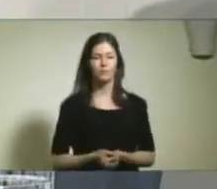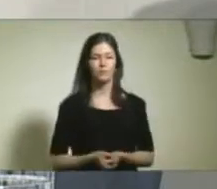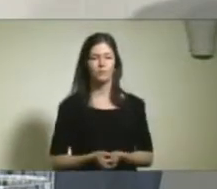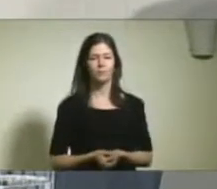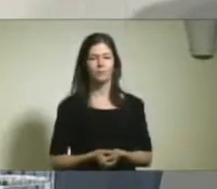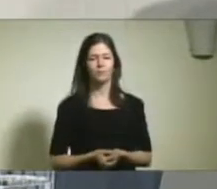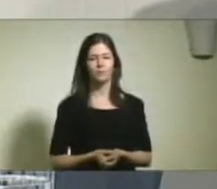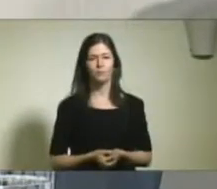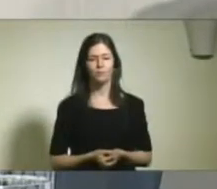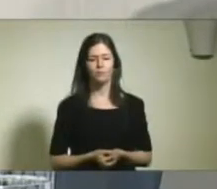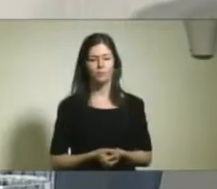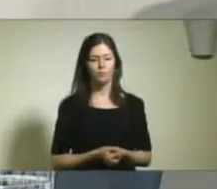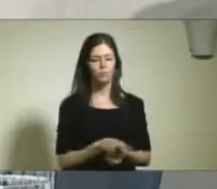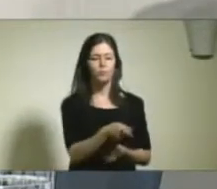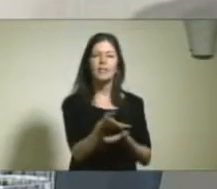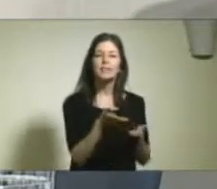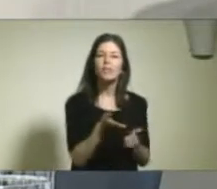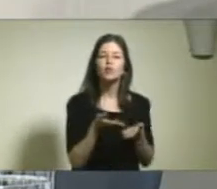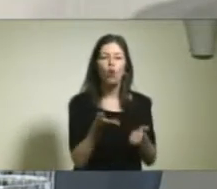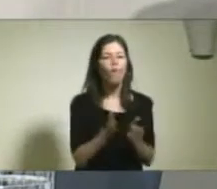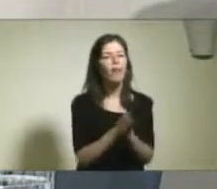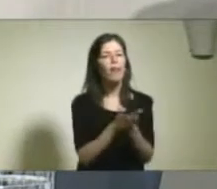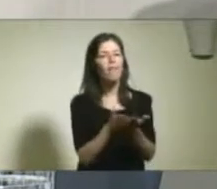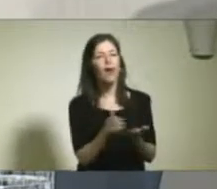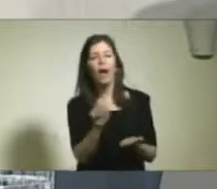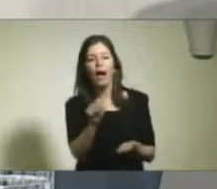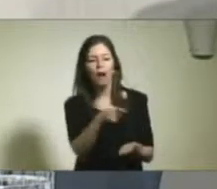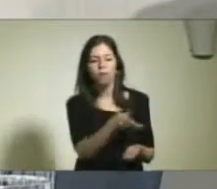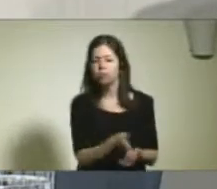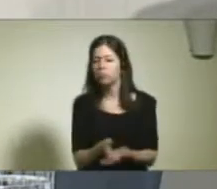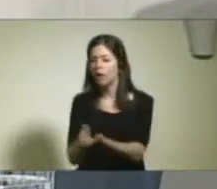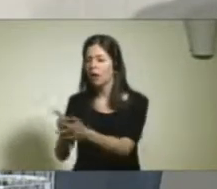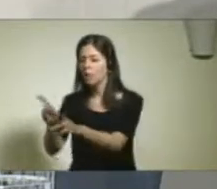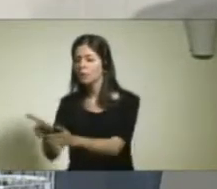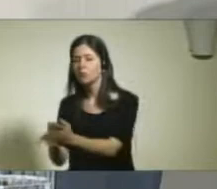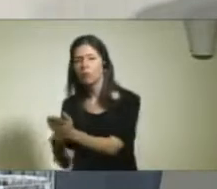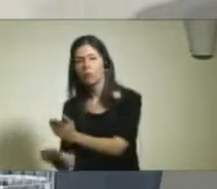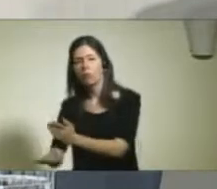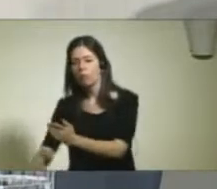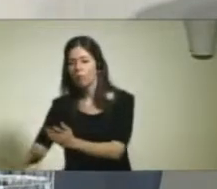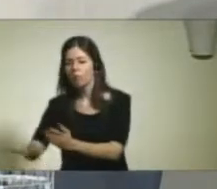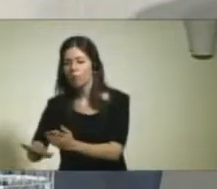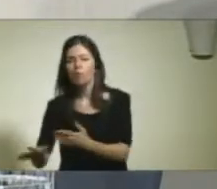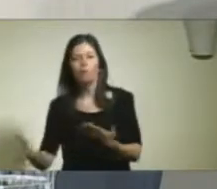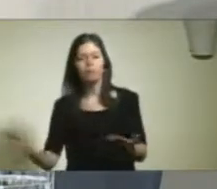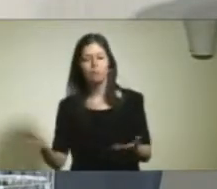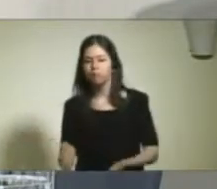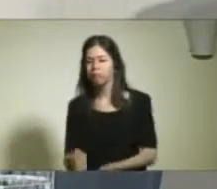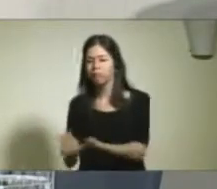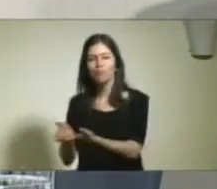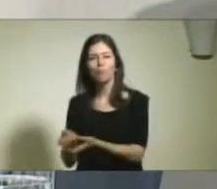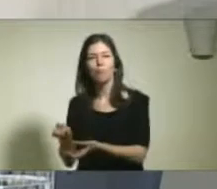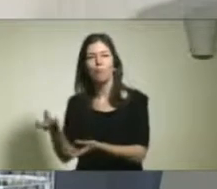qu'on offre, le livret A, l'aide qu'on offre aux plus défavorisés, les prestations